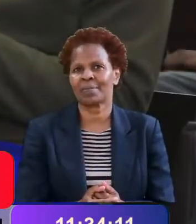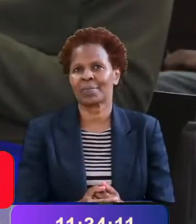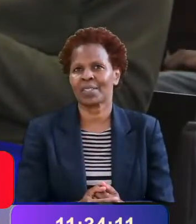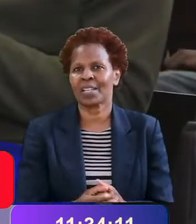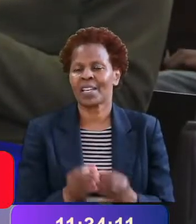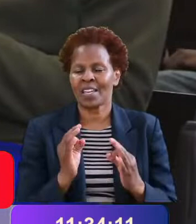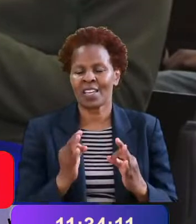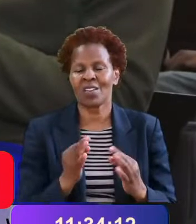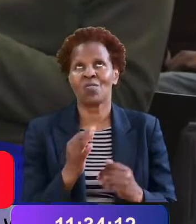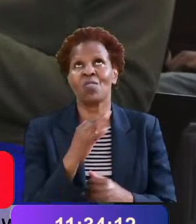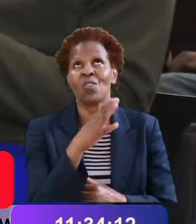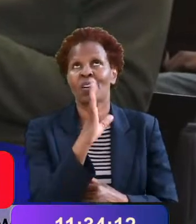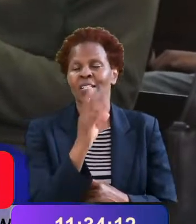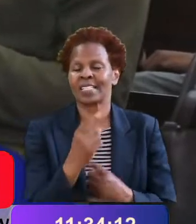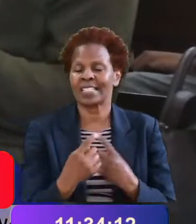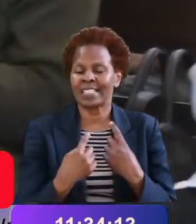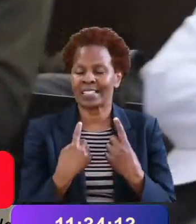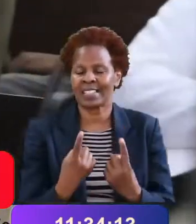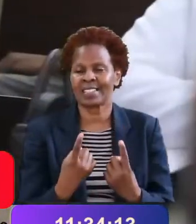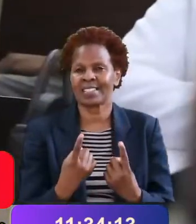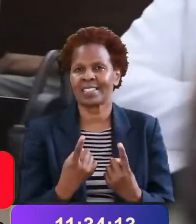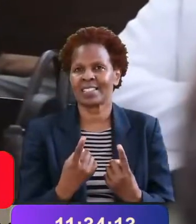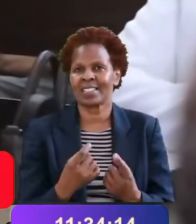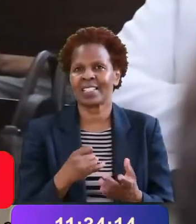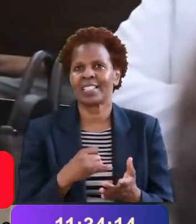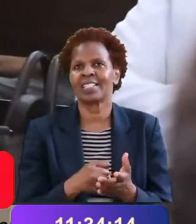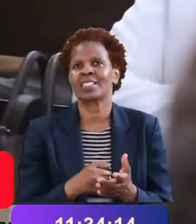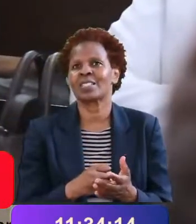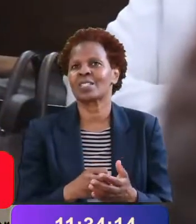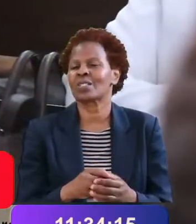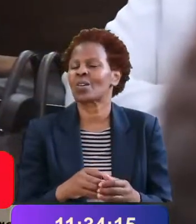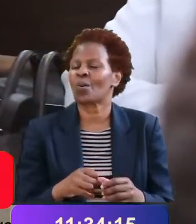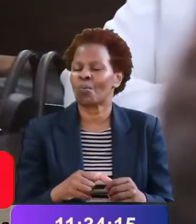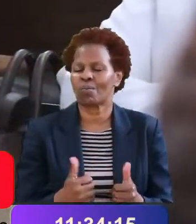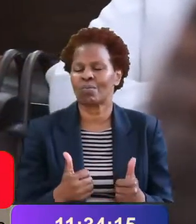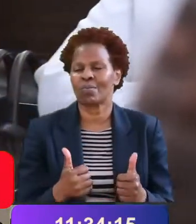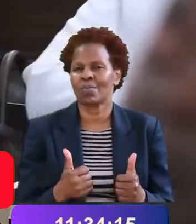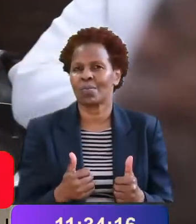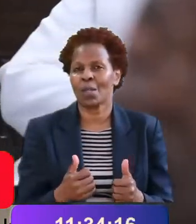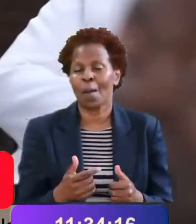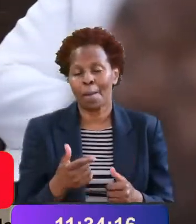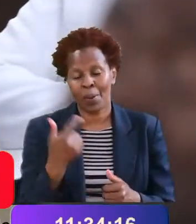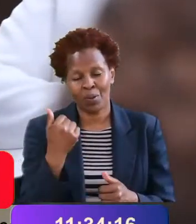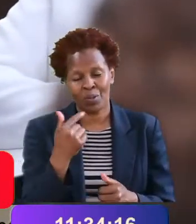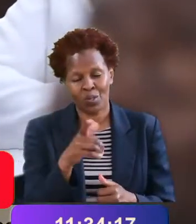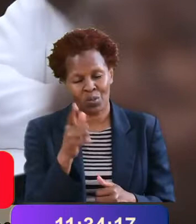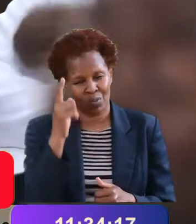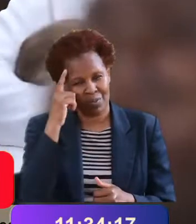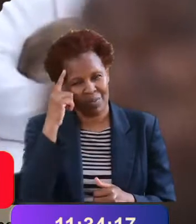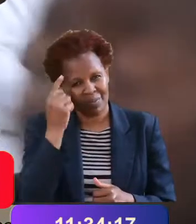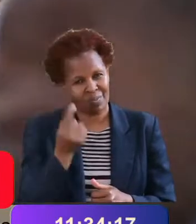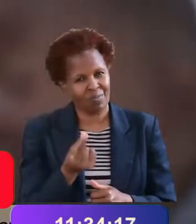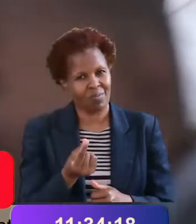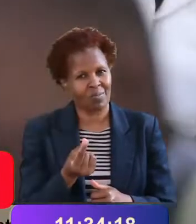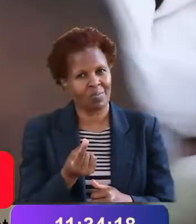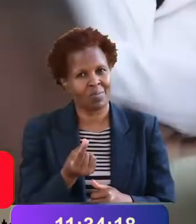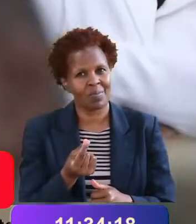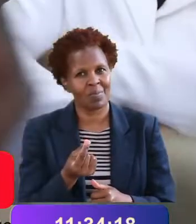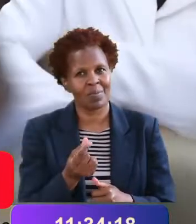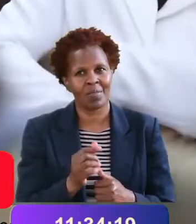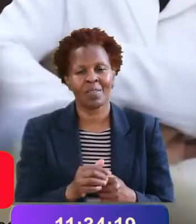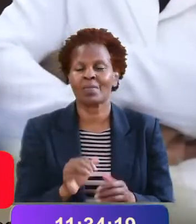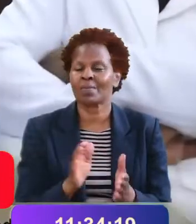kama Mungu amesema, it makes sense. Ni kwa sababu ya fikira zetu ni ndogo sana kama binadamu.